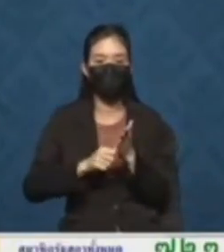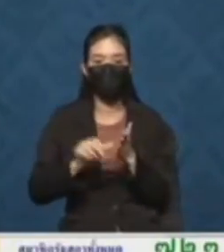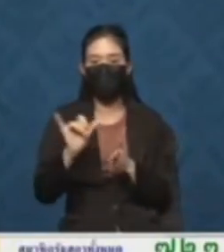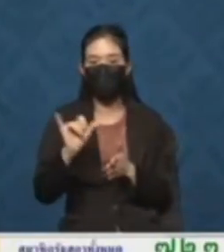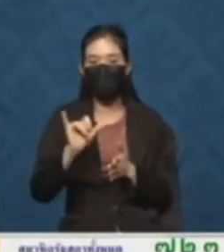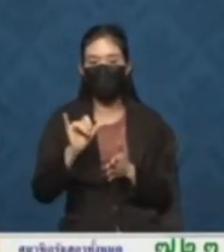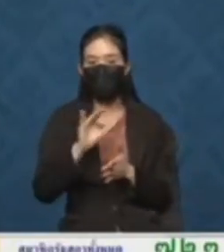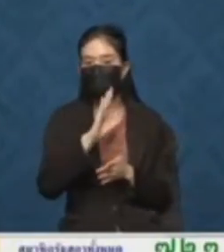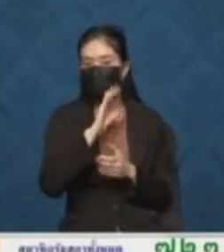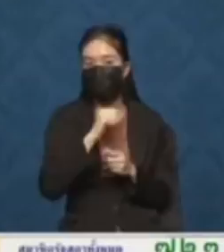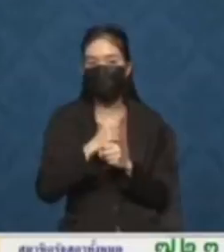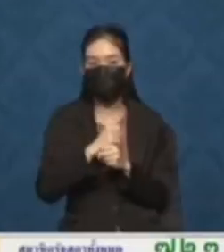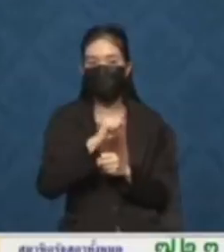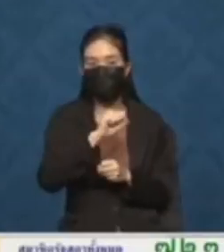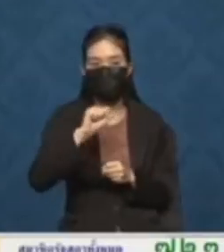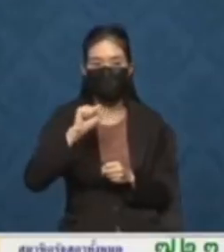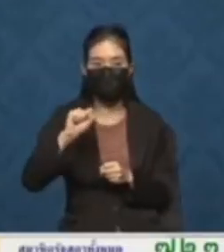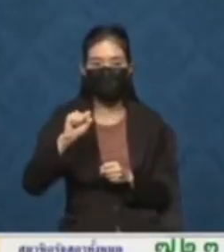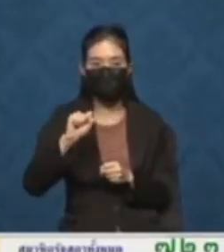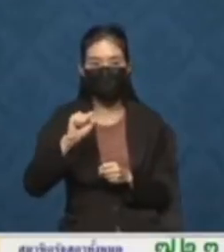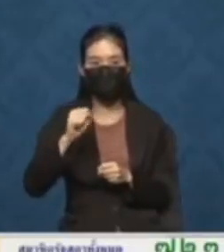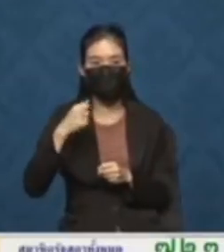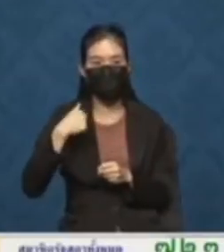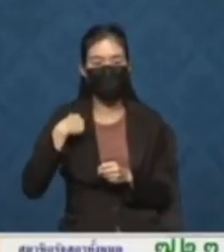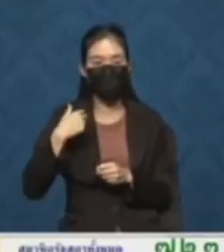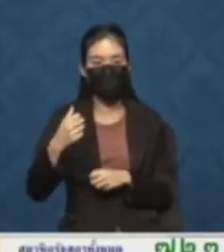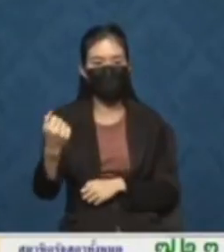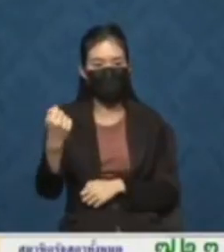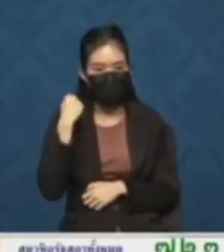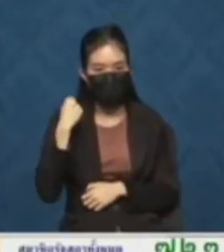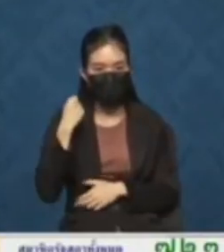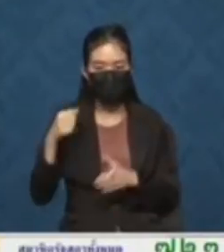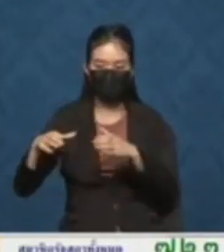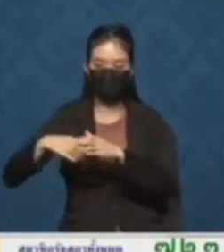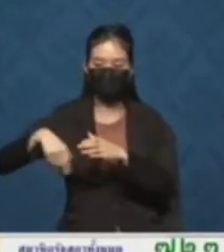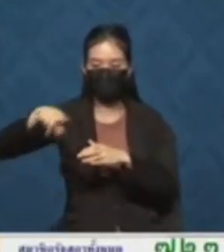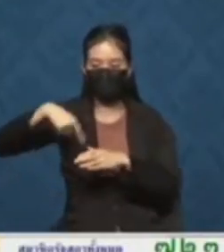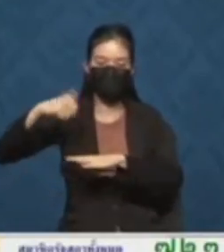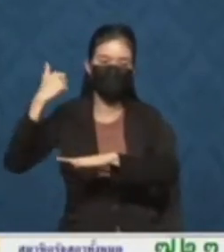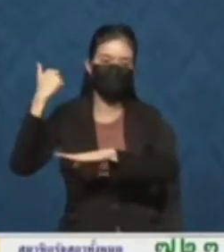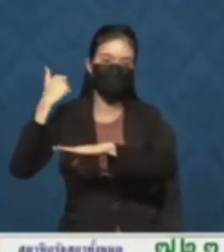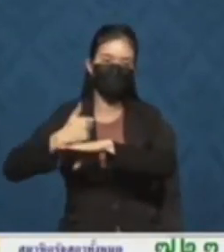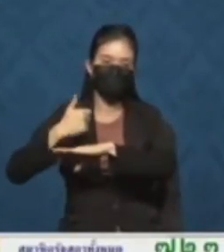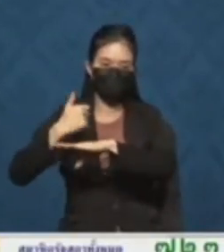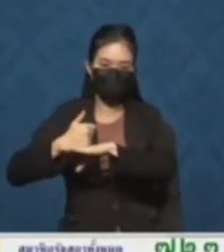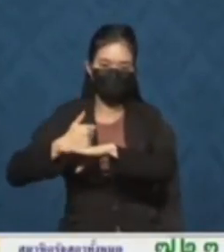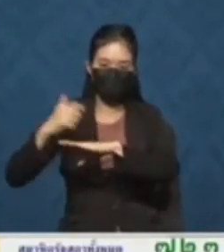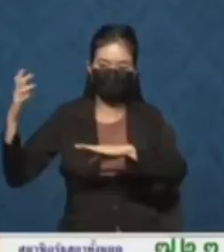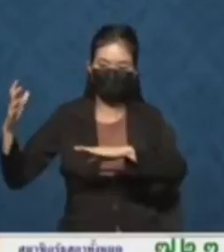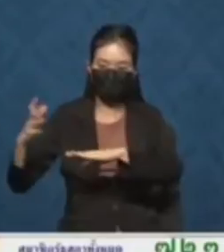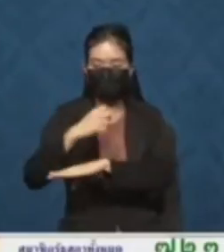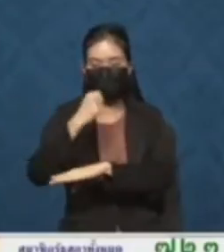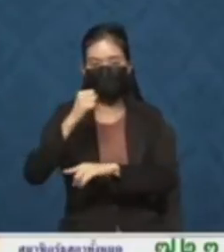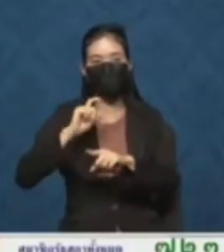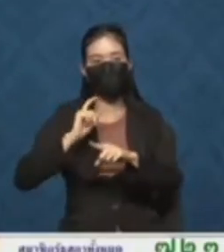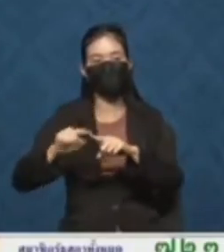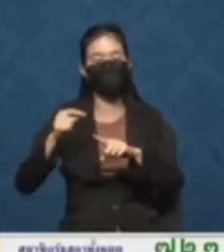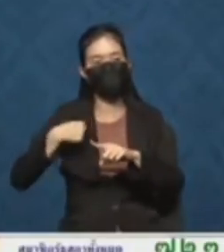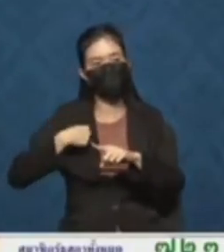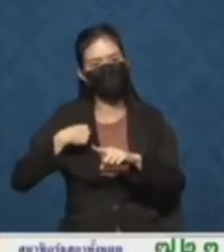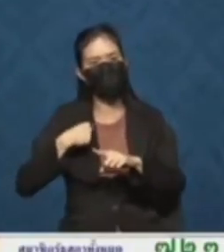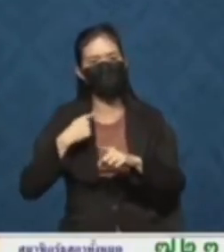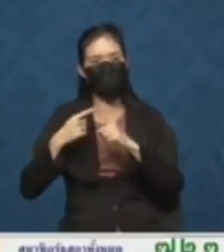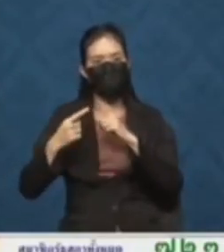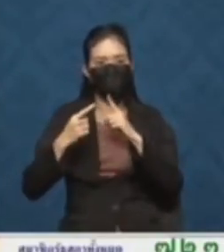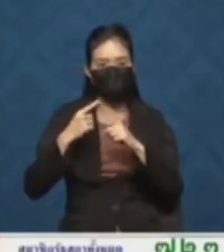ถ้าให้สภาผู้แทนมีอำนาจมากๆเป็นที่รวมศูนย์อำนาจนะฮะมีส่วนมีความสัมพันธ์ใน